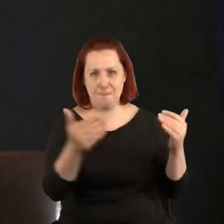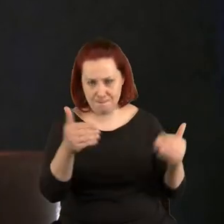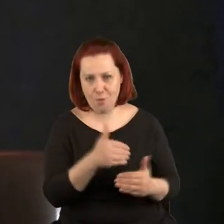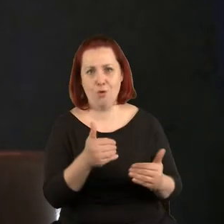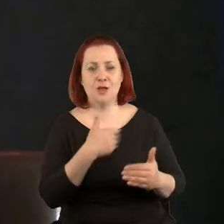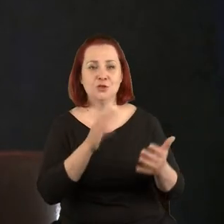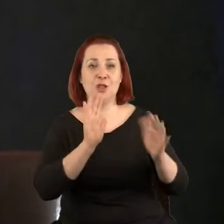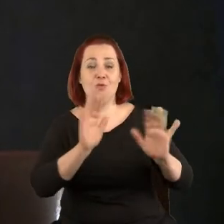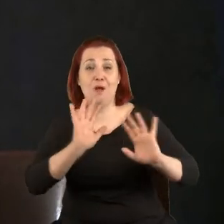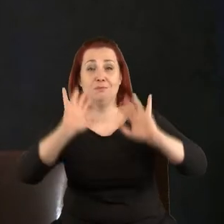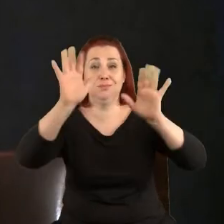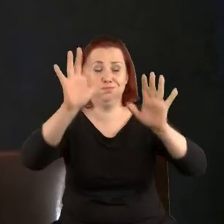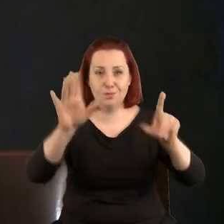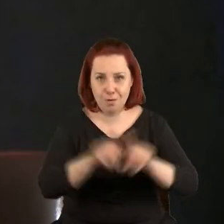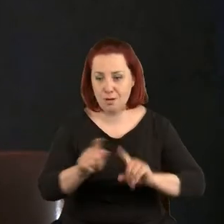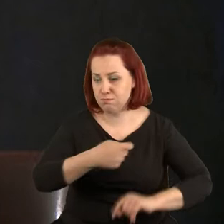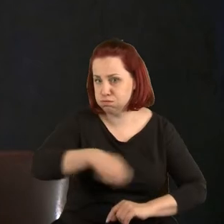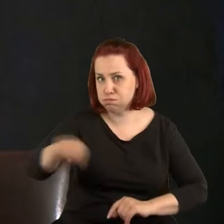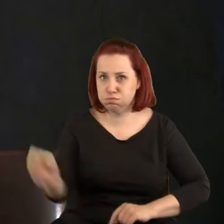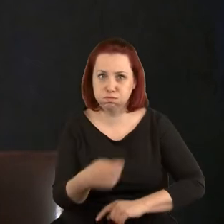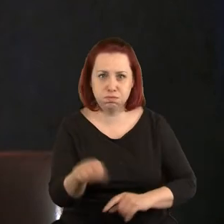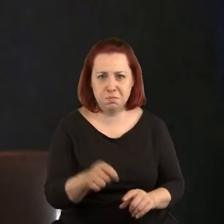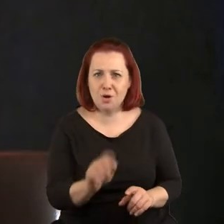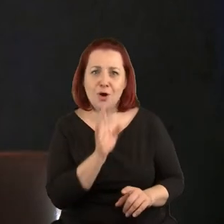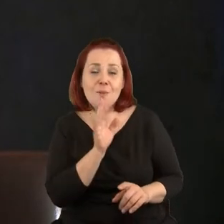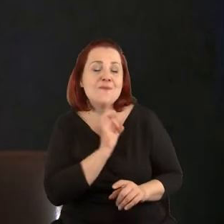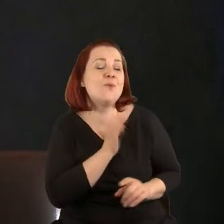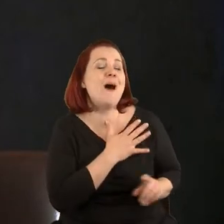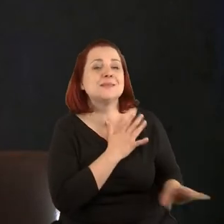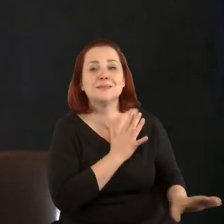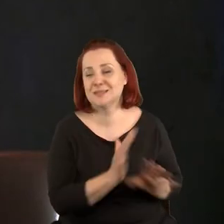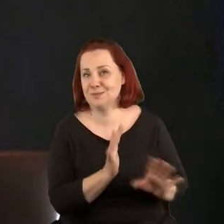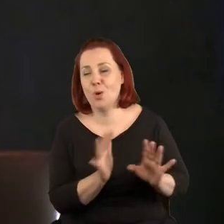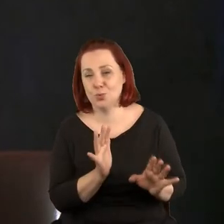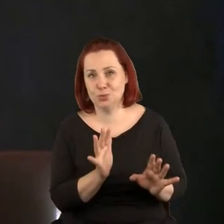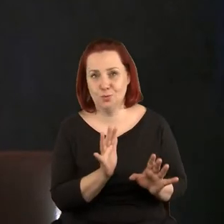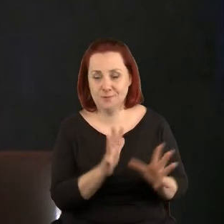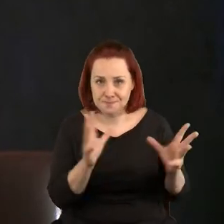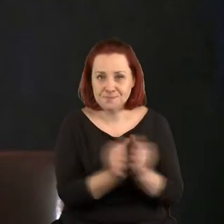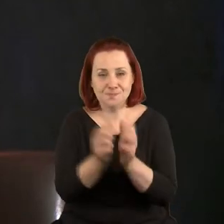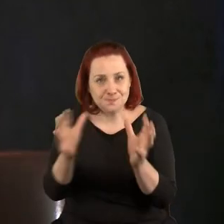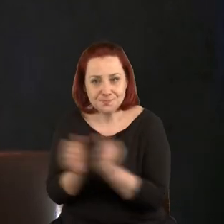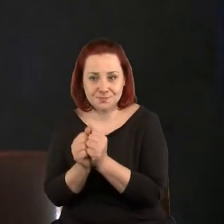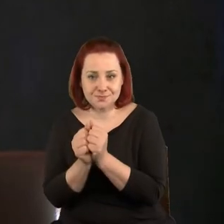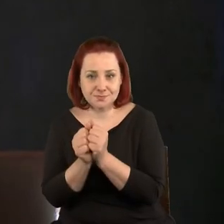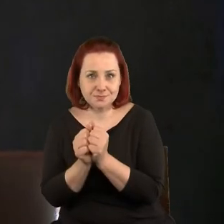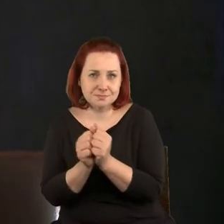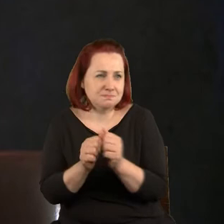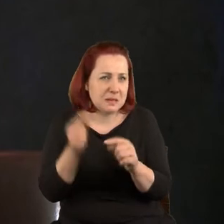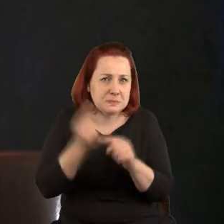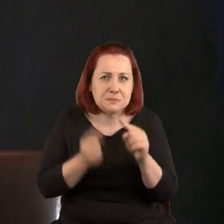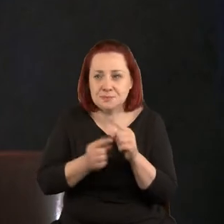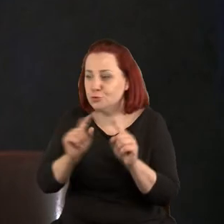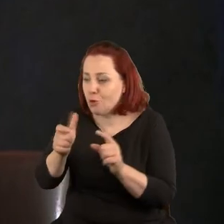w siatkówkę, ja mogę grać w ping-ponga. Robiłam to jakoś tam po swojemu, odkrywałam jakieś takie drobne pomoce, które